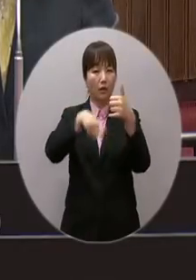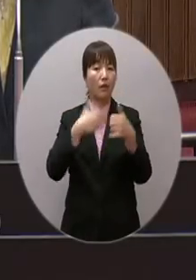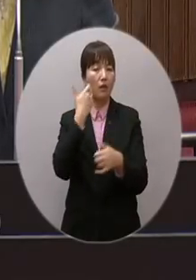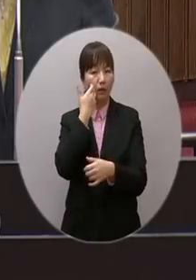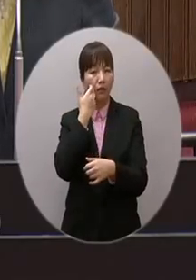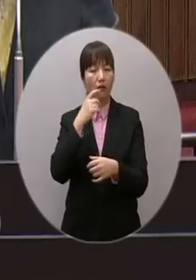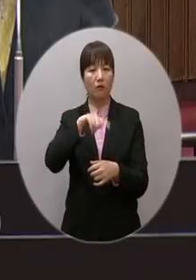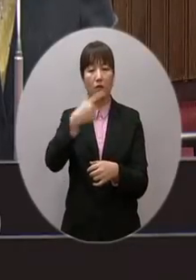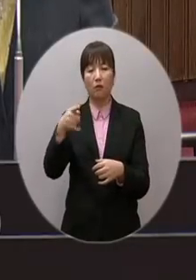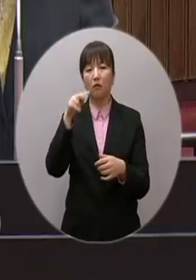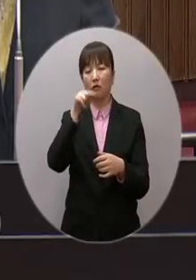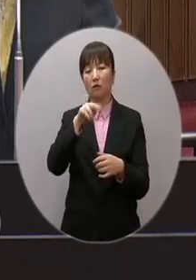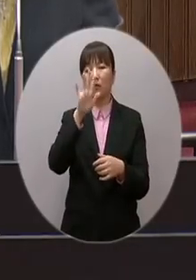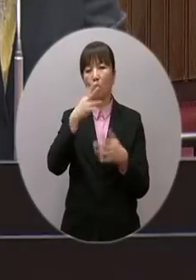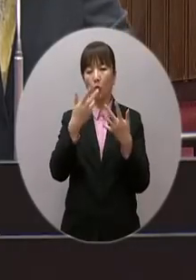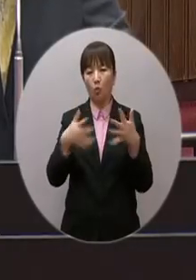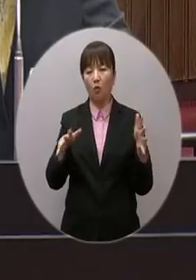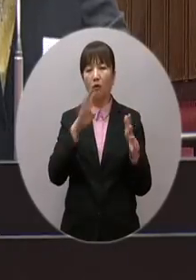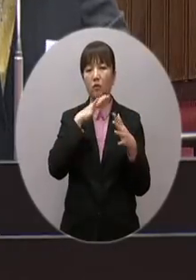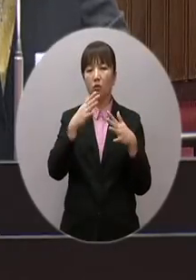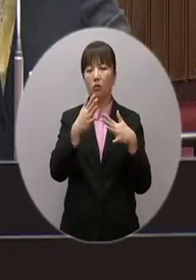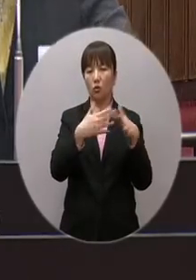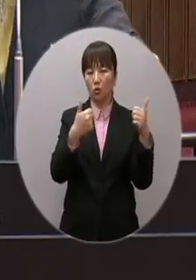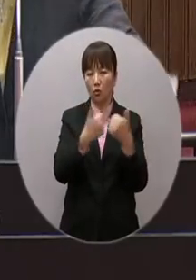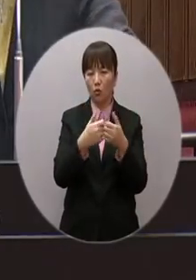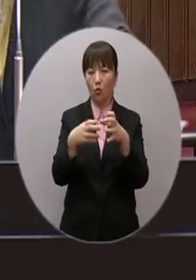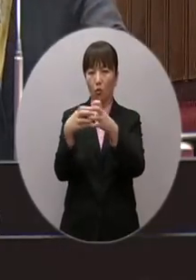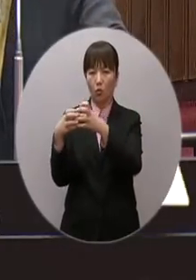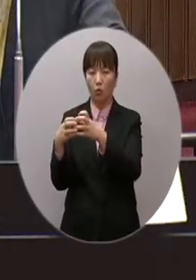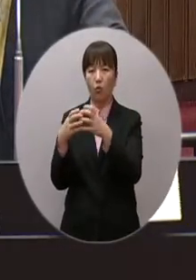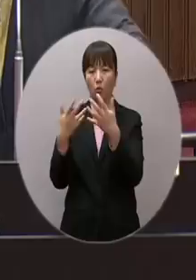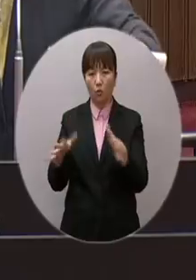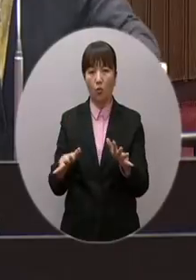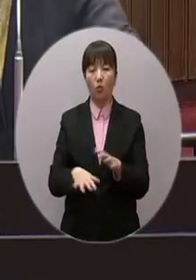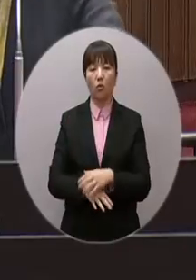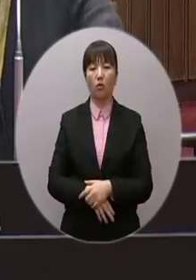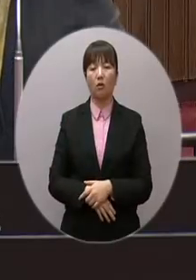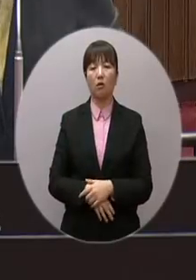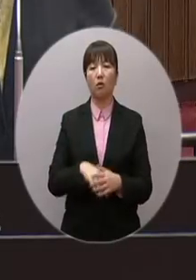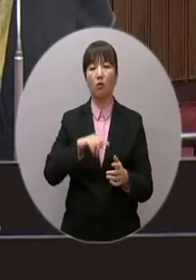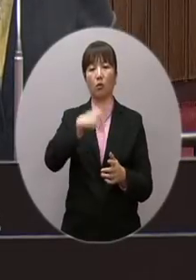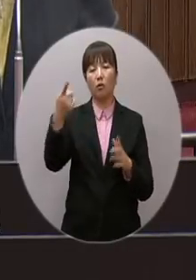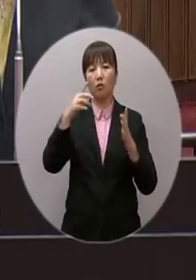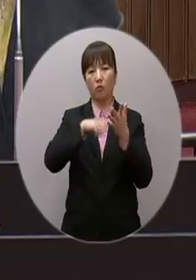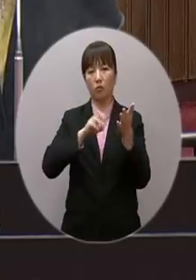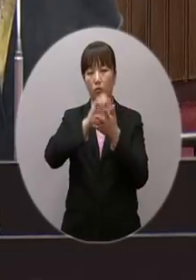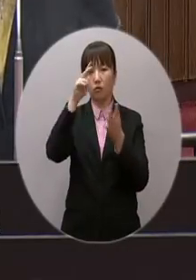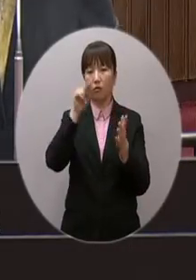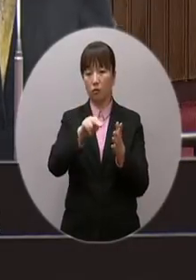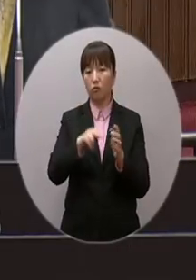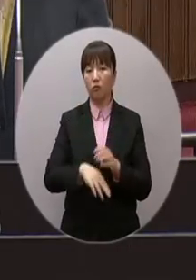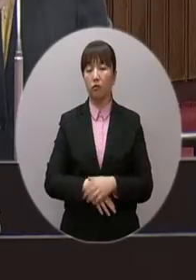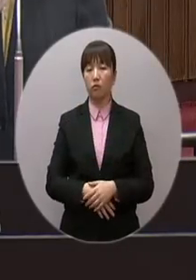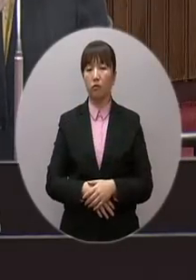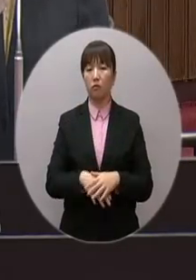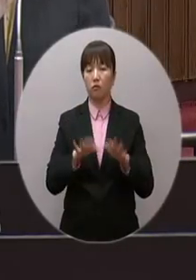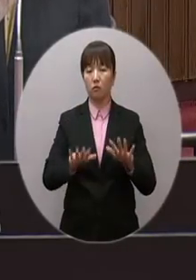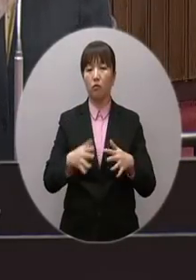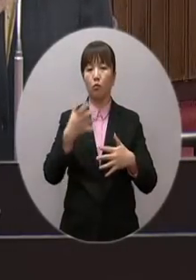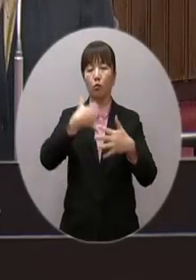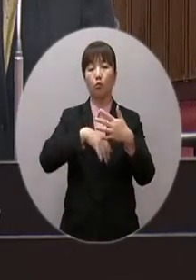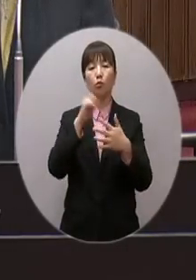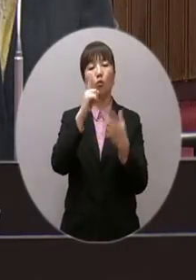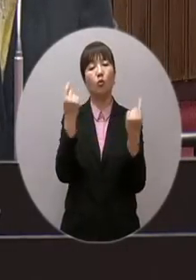因为我们再往下看，其实他有非常多的团体，有非常多的协会。我们跳下一张好了。这些协会目前包